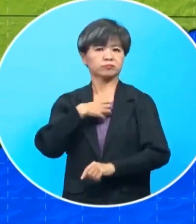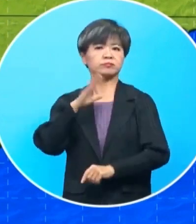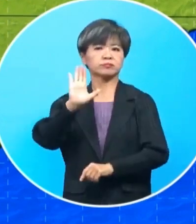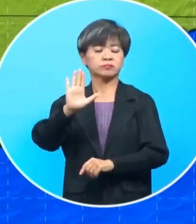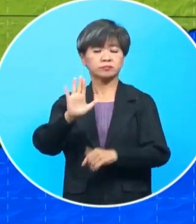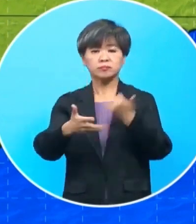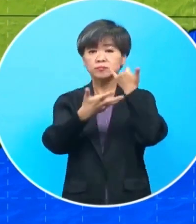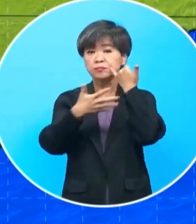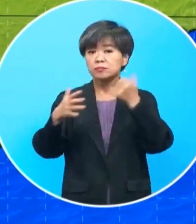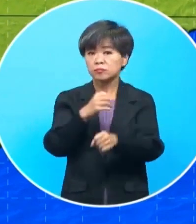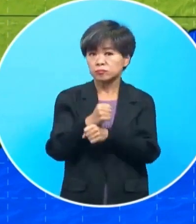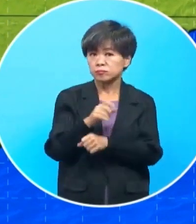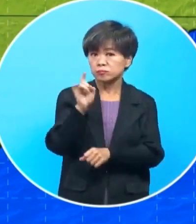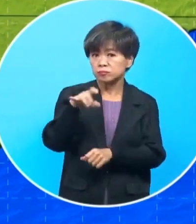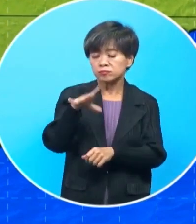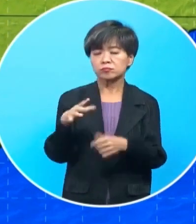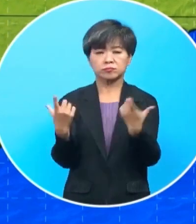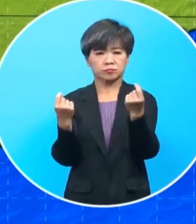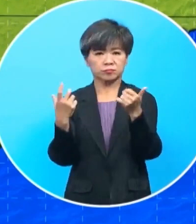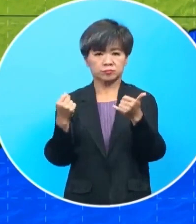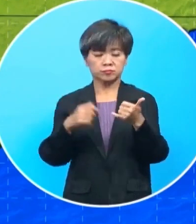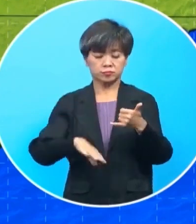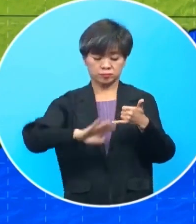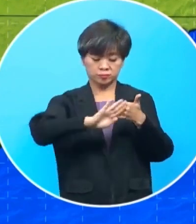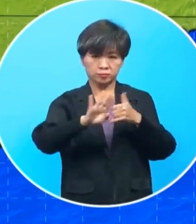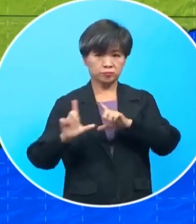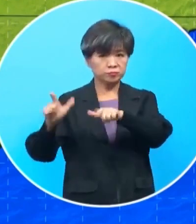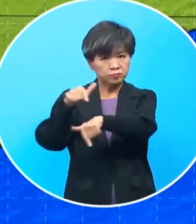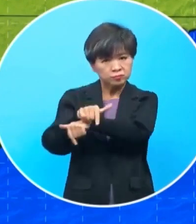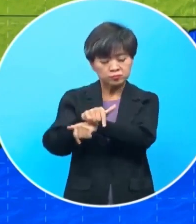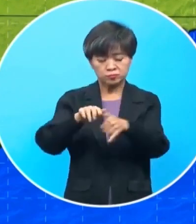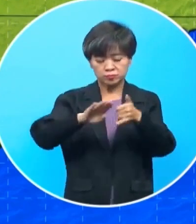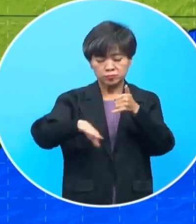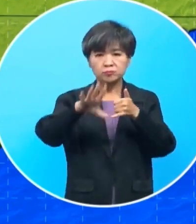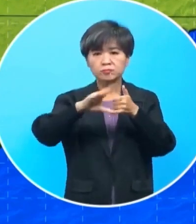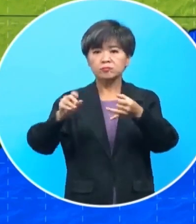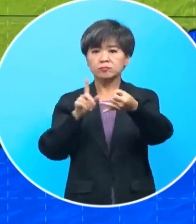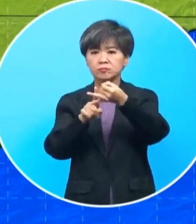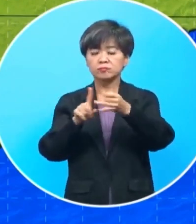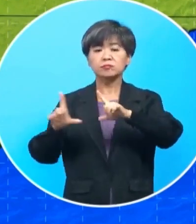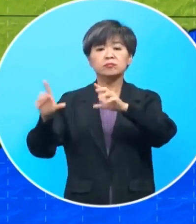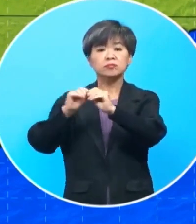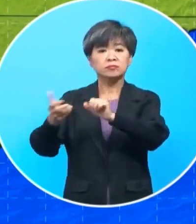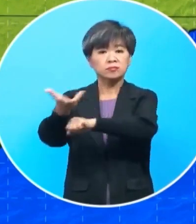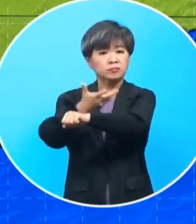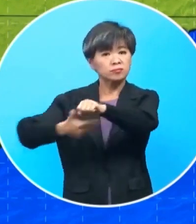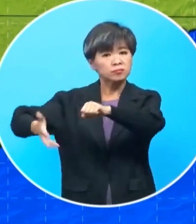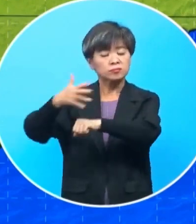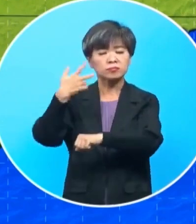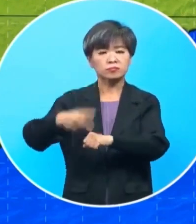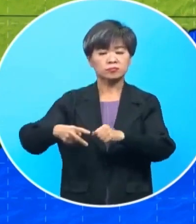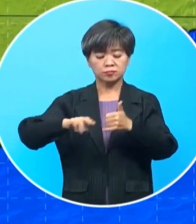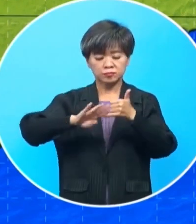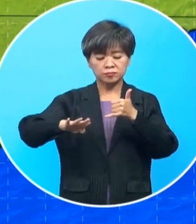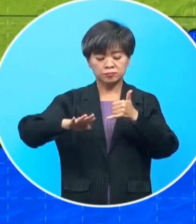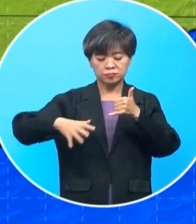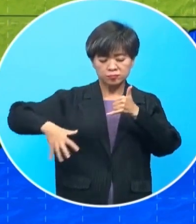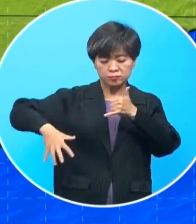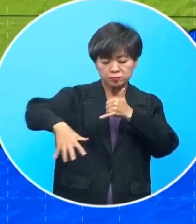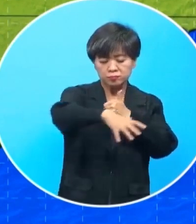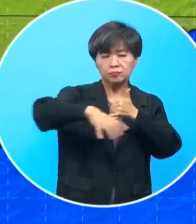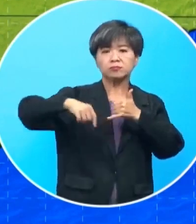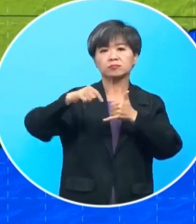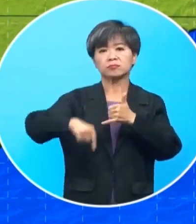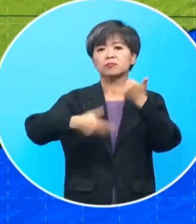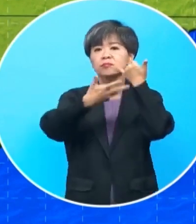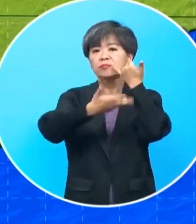外，海上警戒区域的范围依然是台湾的东南部海面、巴士海峡、东沙岛海面以及台湾海峡南部。我们还是